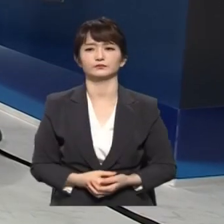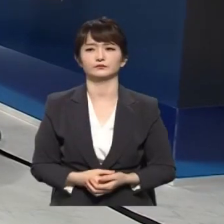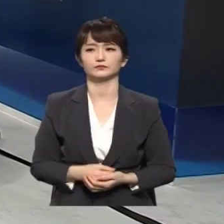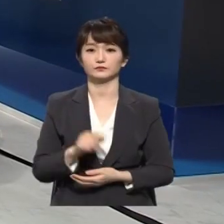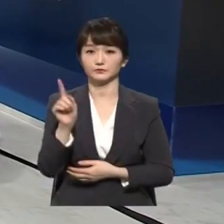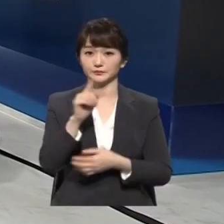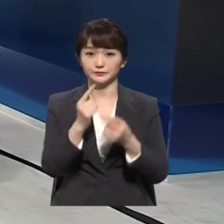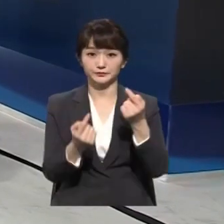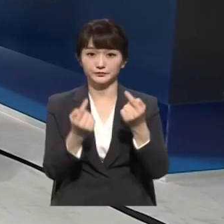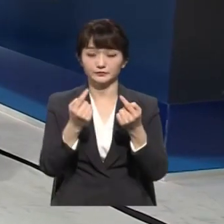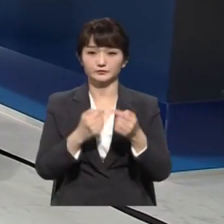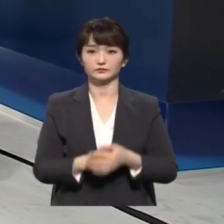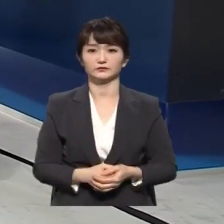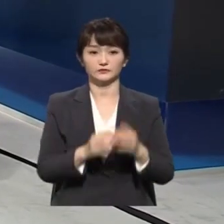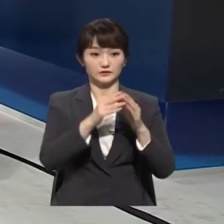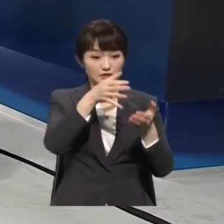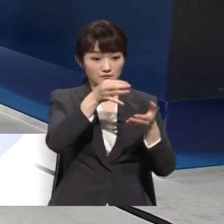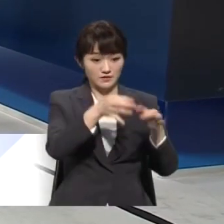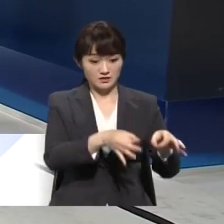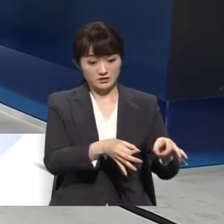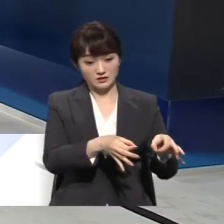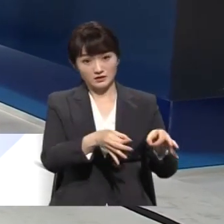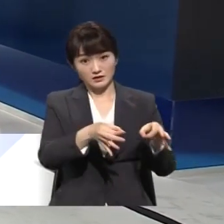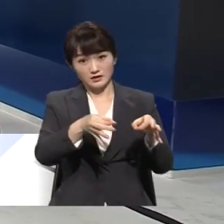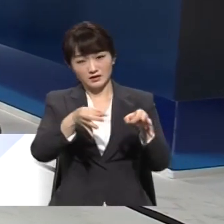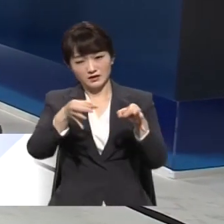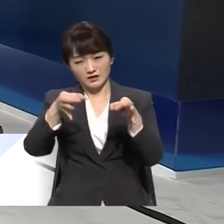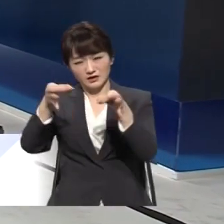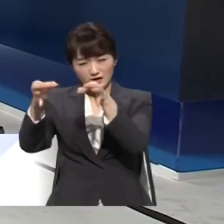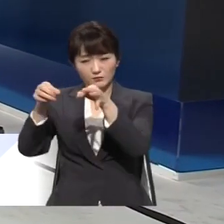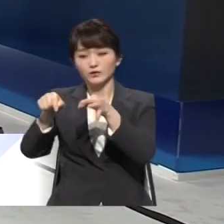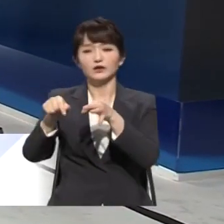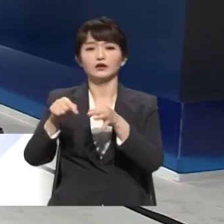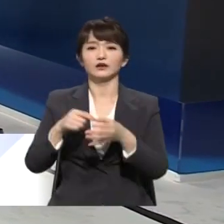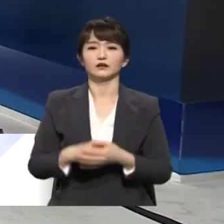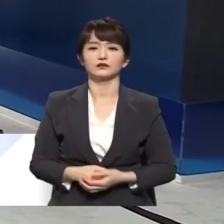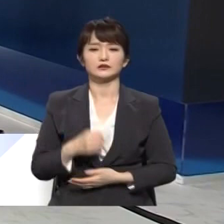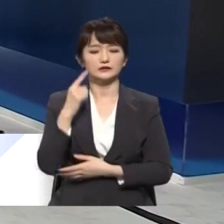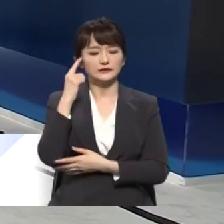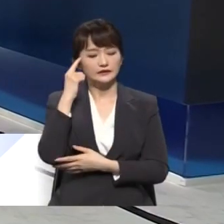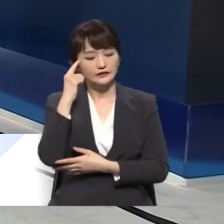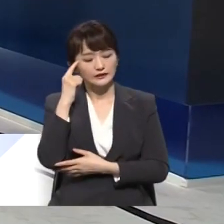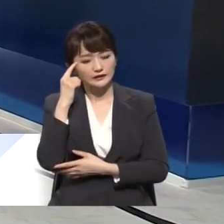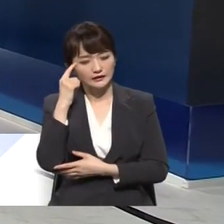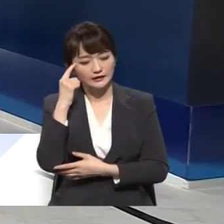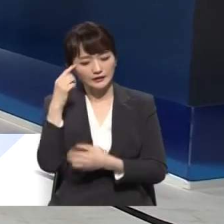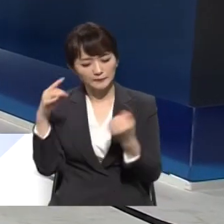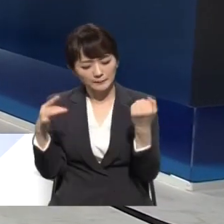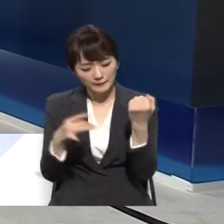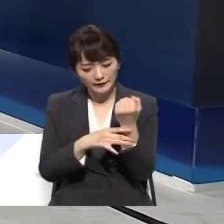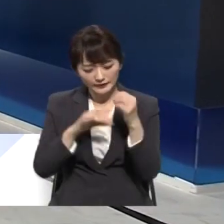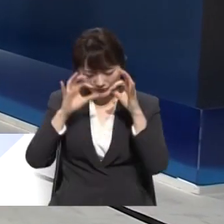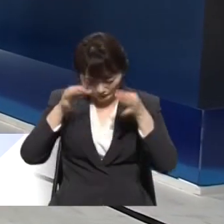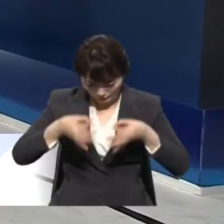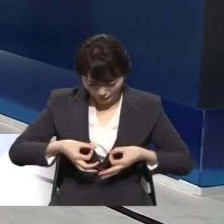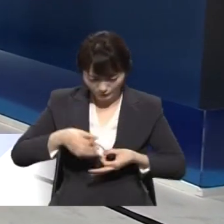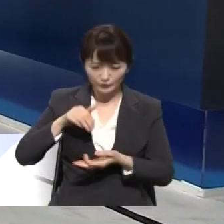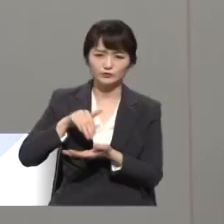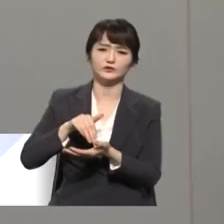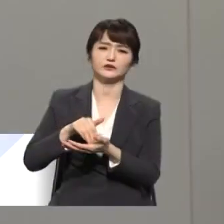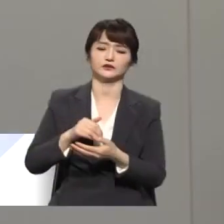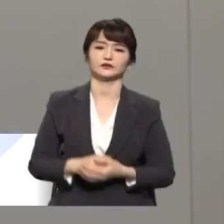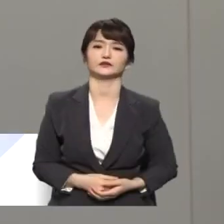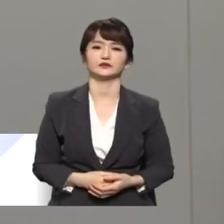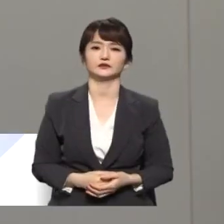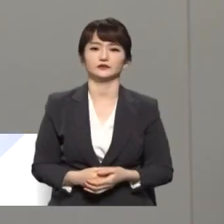무엇보다도 집값을 잡기 는 근염 만 시 차이가 된 부동산 정책은 생각할수록 뼈저리게 반성 합니다 재정